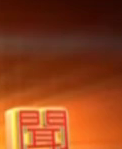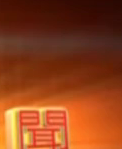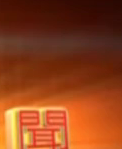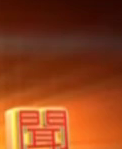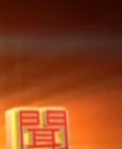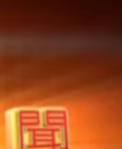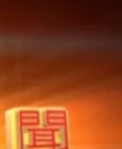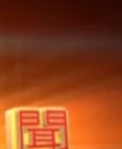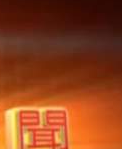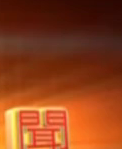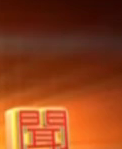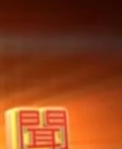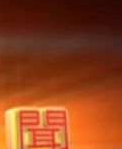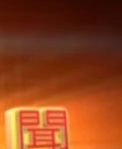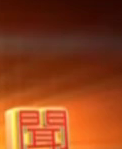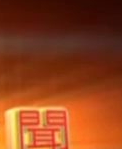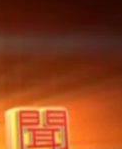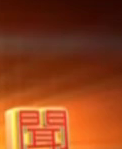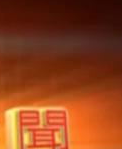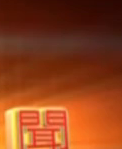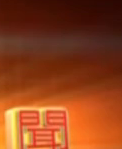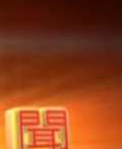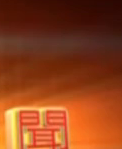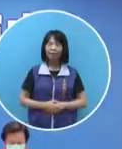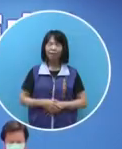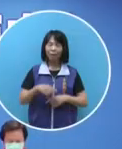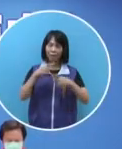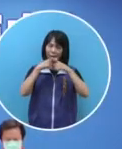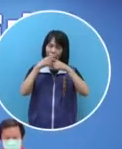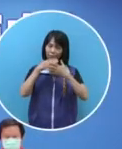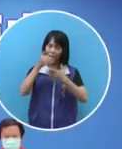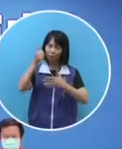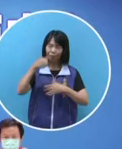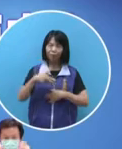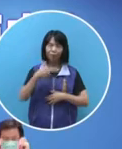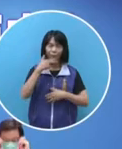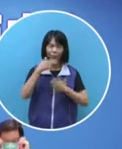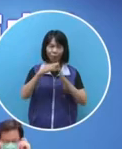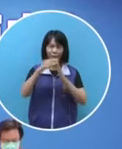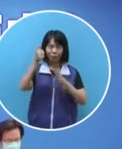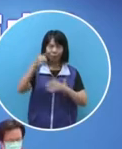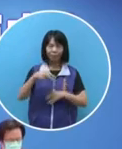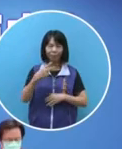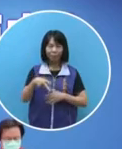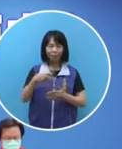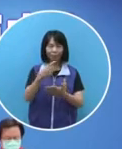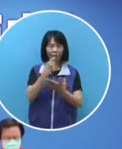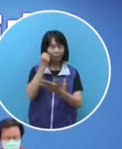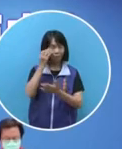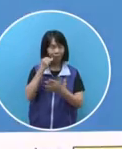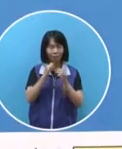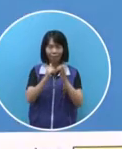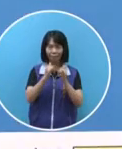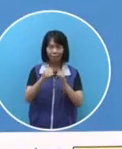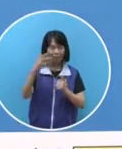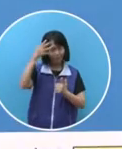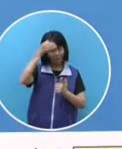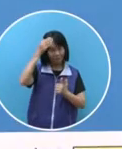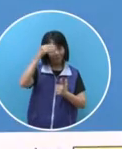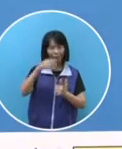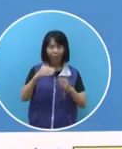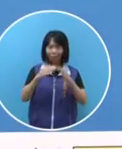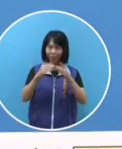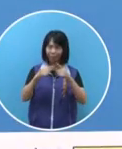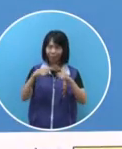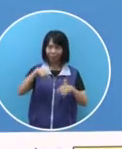好，接下来看到26号下午的花莲县三级防疫记者会上呢，县长徐正伟为两个月努力